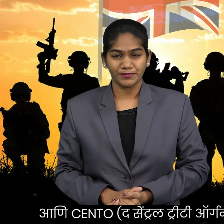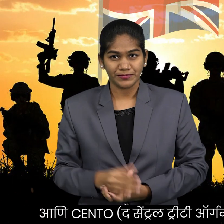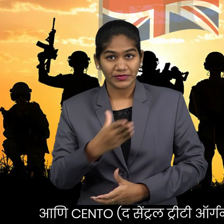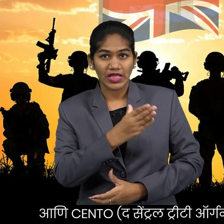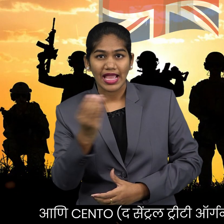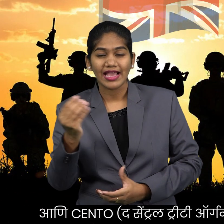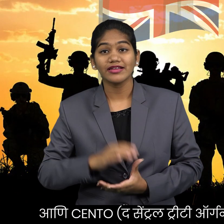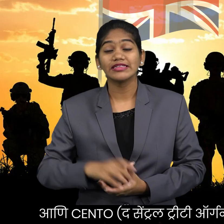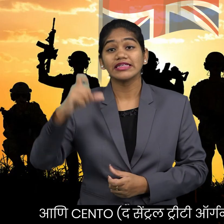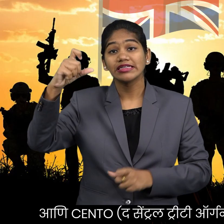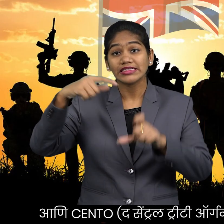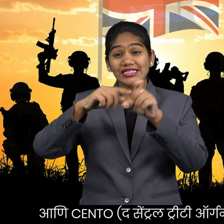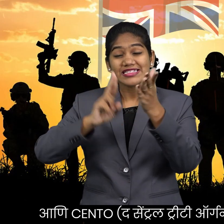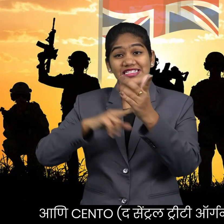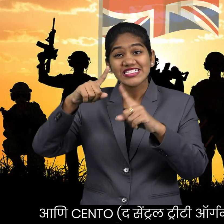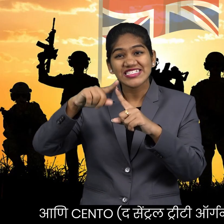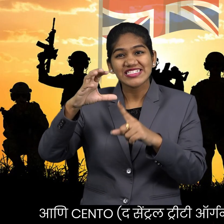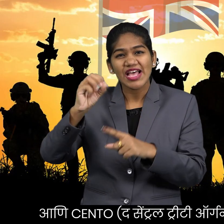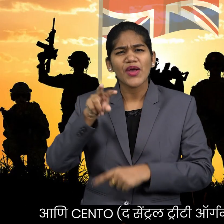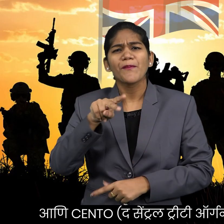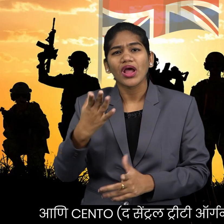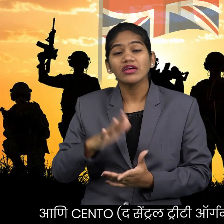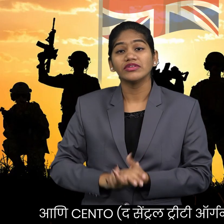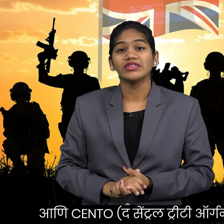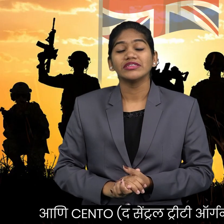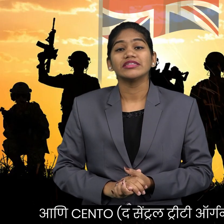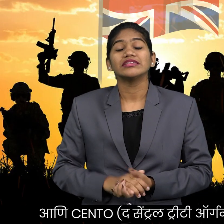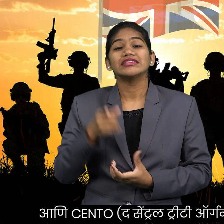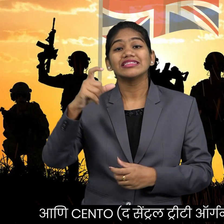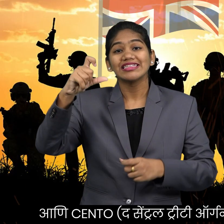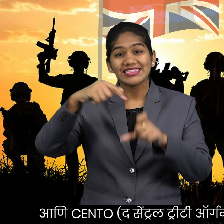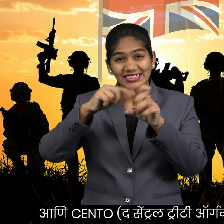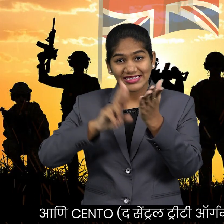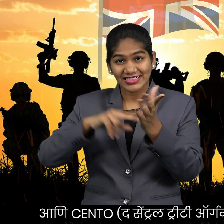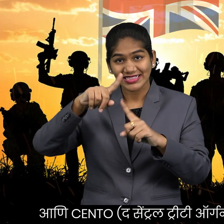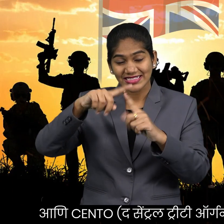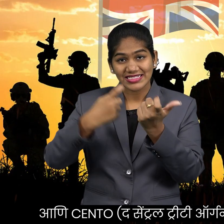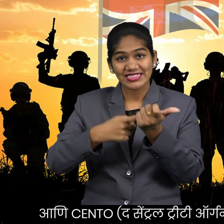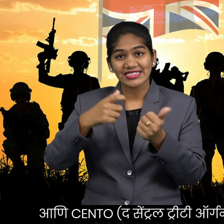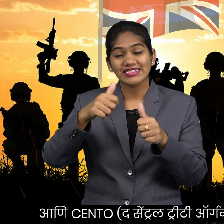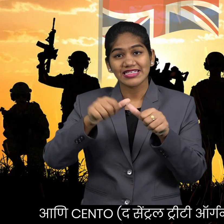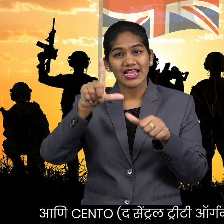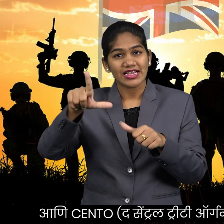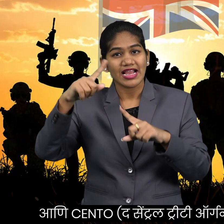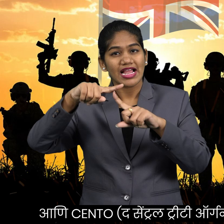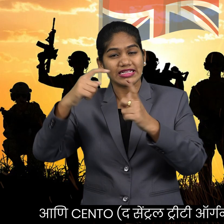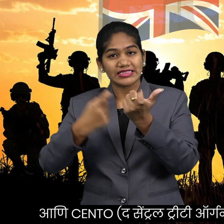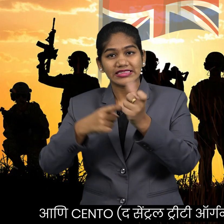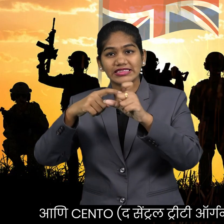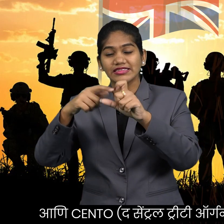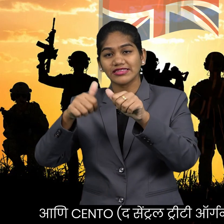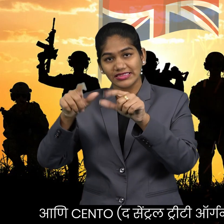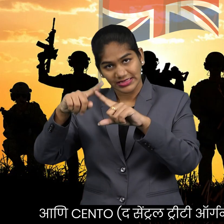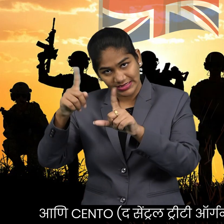आणि CENTO, द सेंट्रल ट्रीटी ऑर्गनायझेशन सारखी प्रादेशिक युती देखील